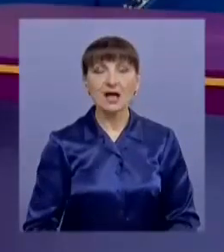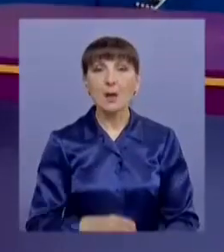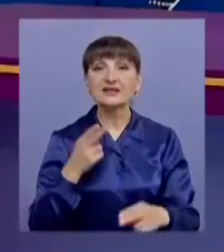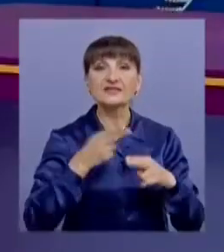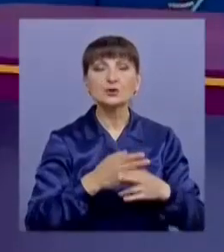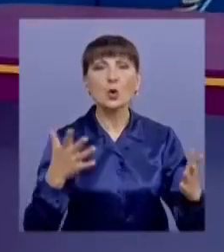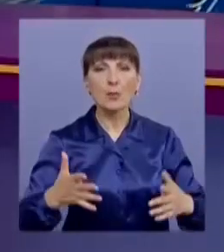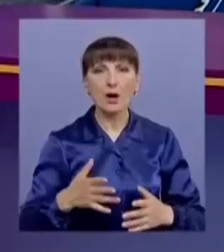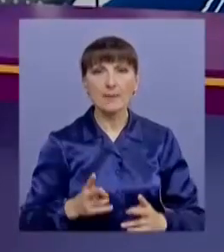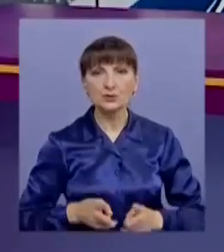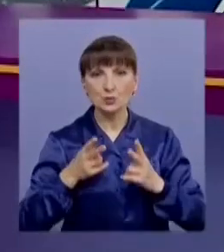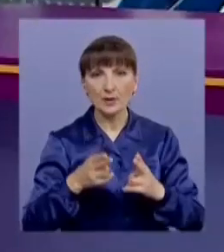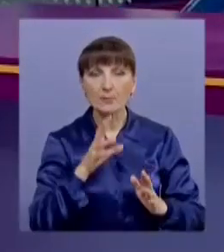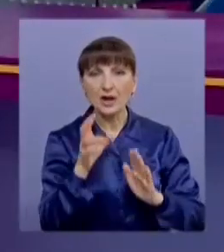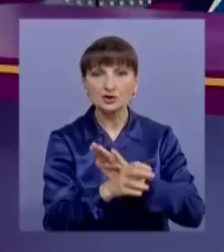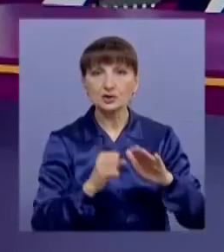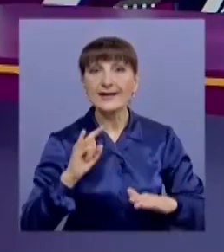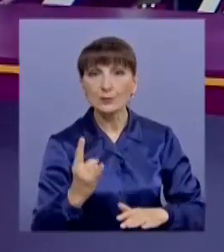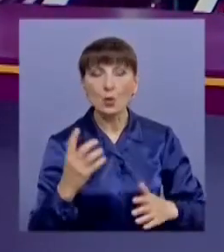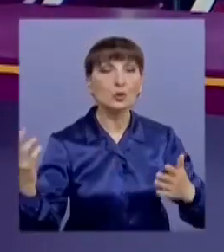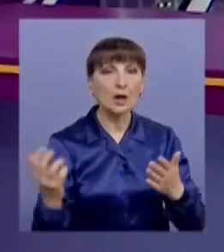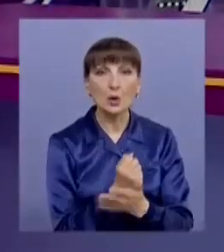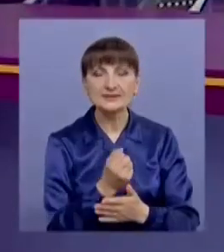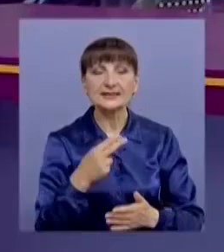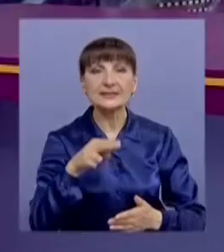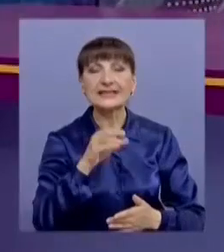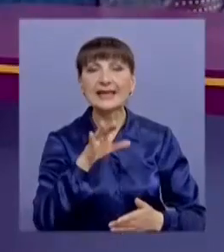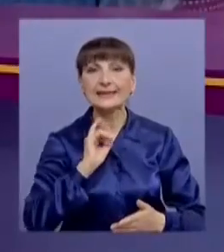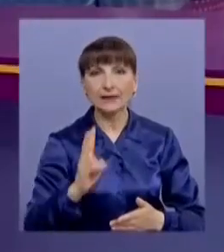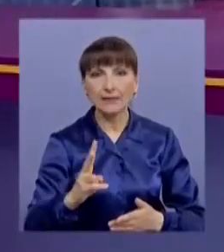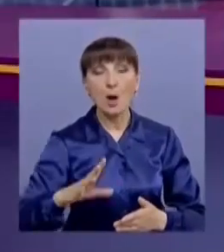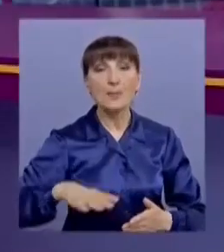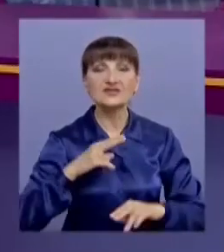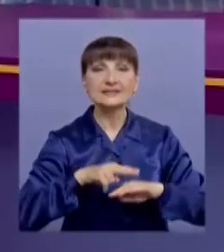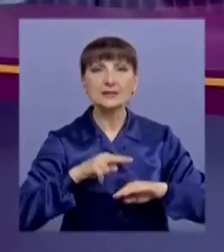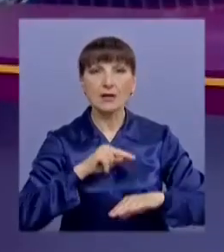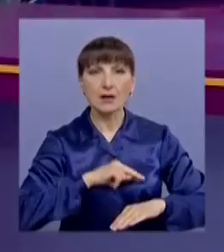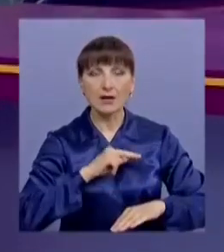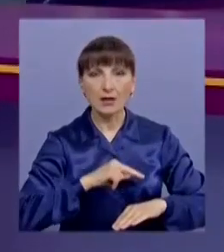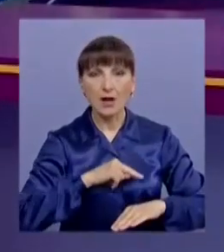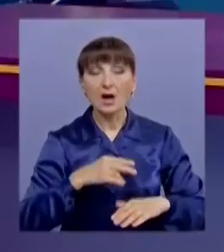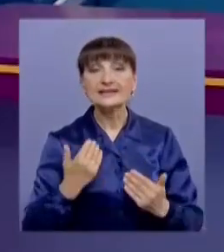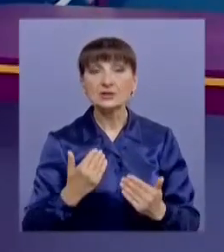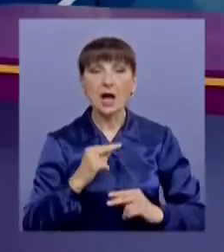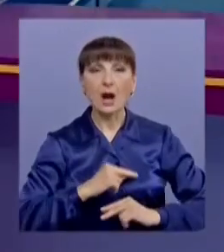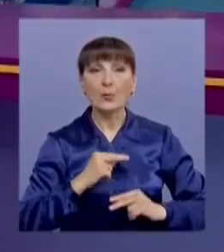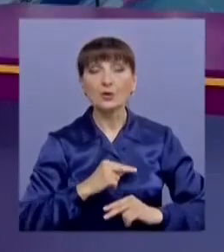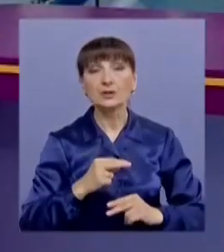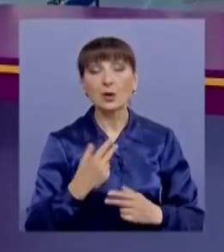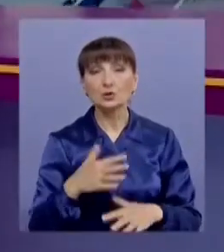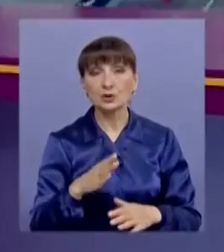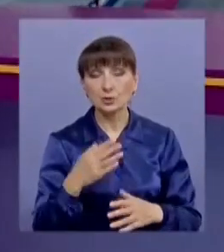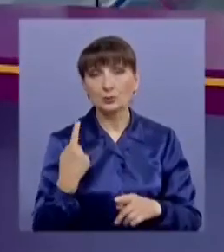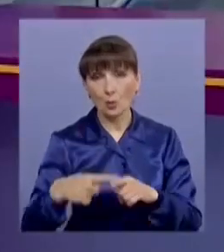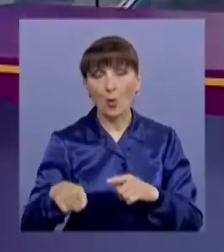Предотвратить громкое преступление – похищение ребенка удалось Дмитрию Даннику. Бывший сотрудник уголовного розыска, ныне работник ЦОУ,